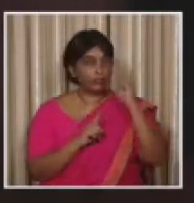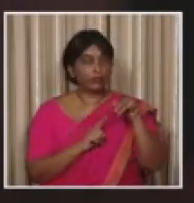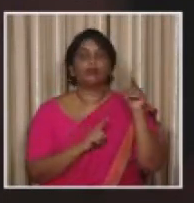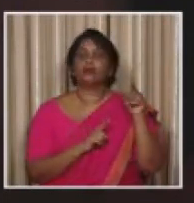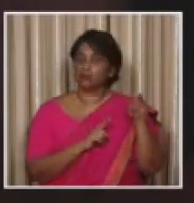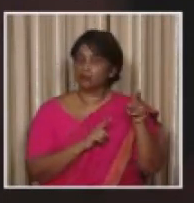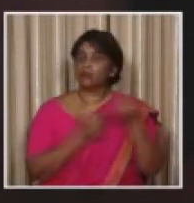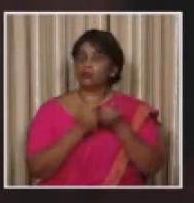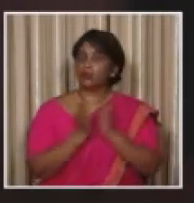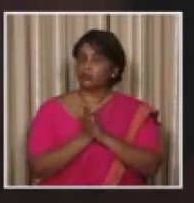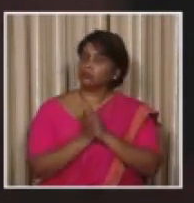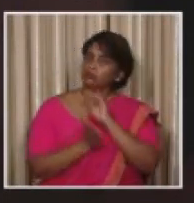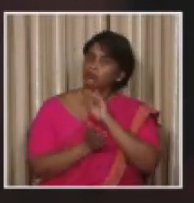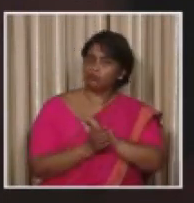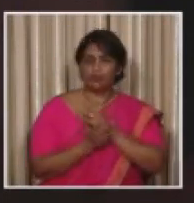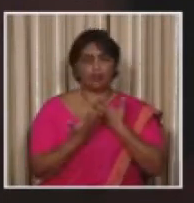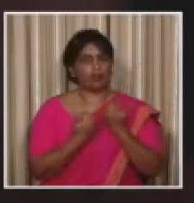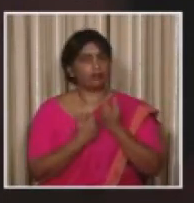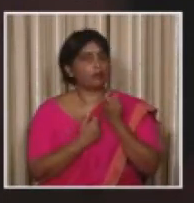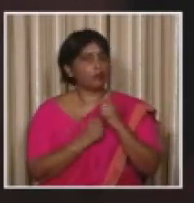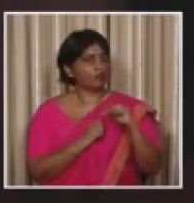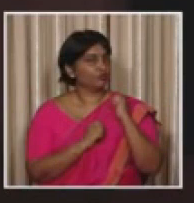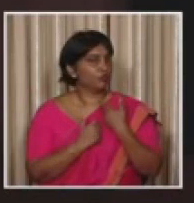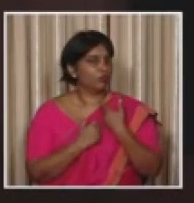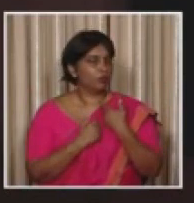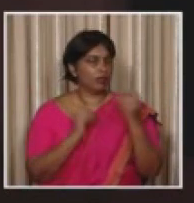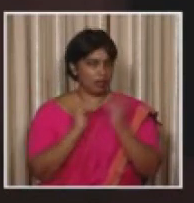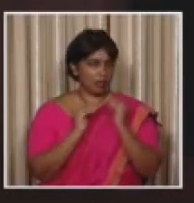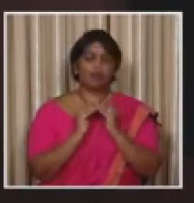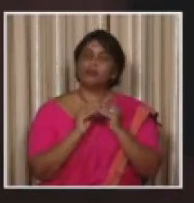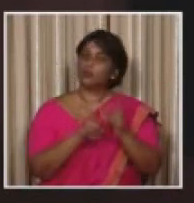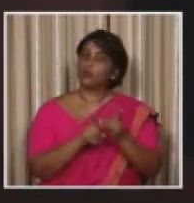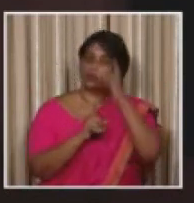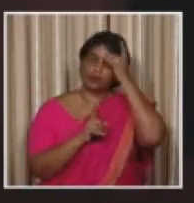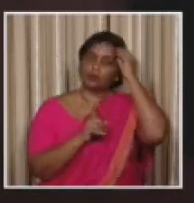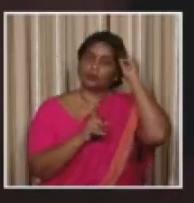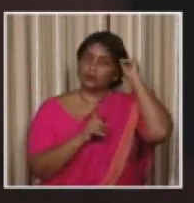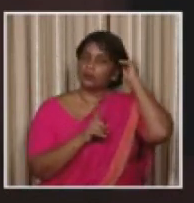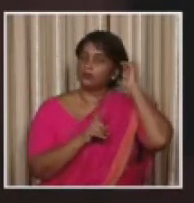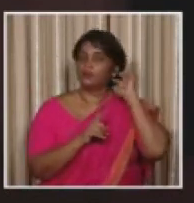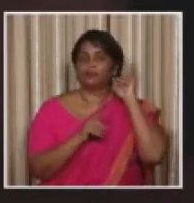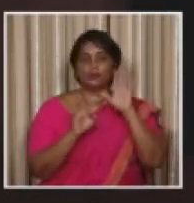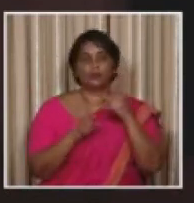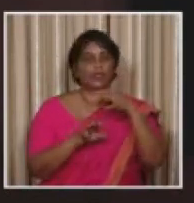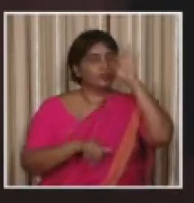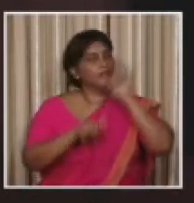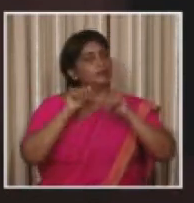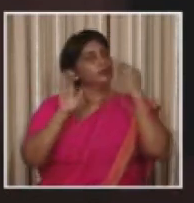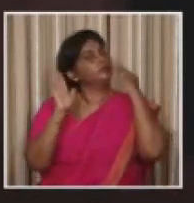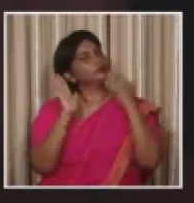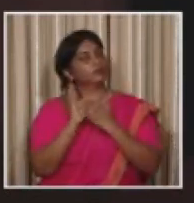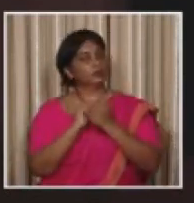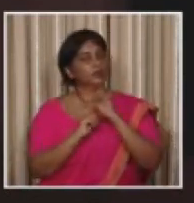එය තමුන්ට දරාගත හැකි වෙන විදිහේ ආර්ථිකමය මට්ටමට සුදුසු වෙන ආකාරයට පවතිනවද කියන එක. ඉතින් ආයුර්වේදයේ පිළිබඳ අපි